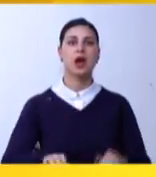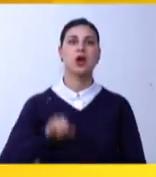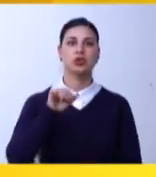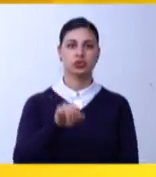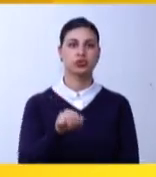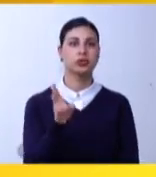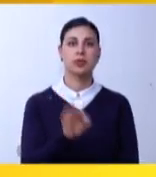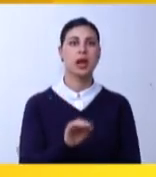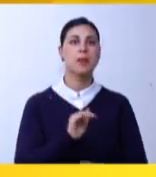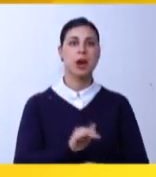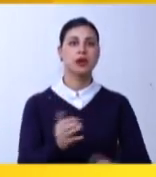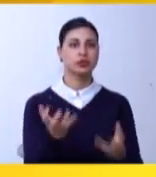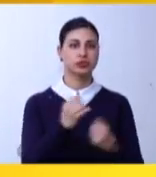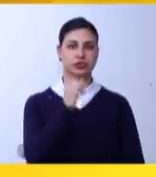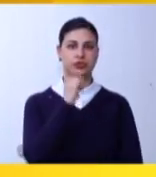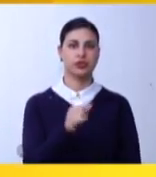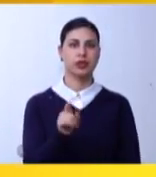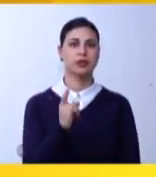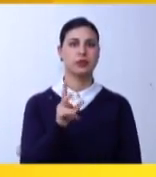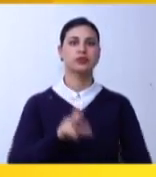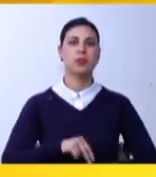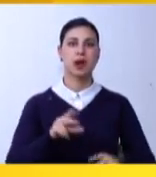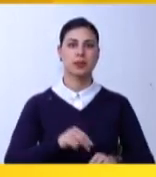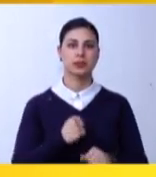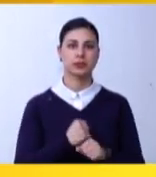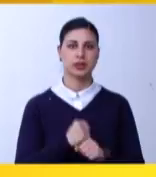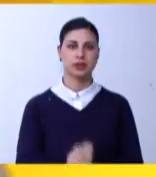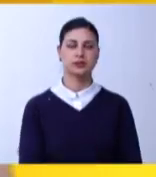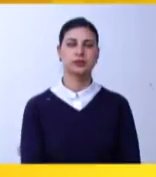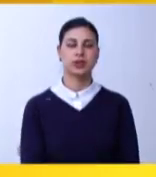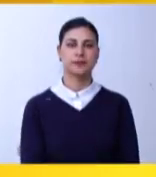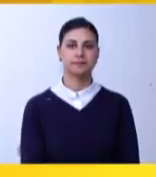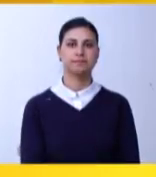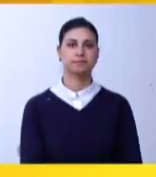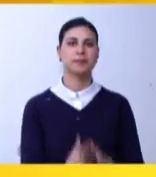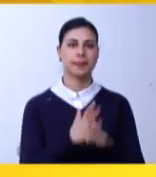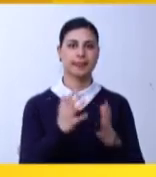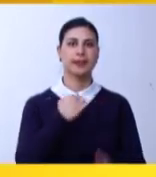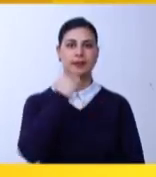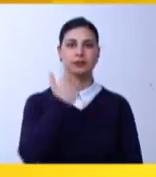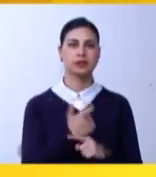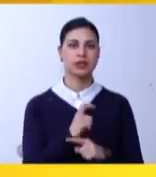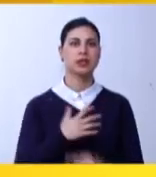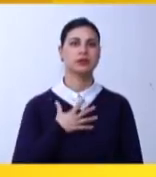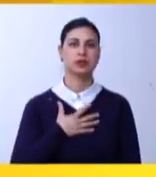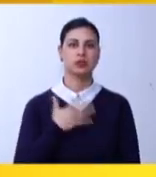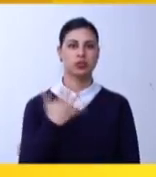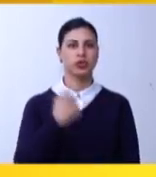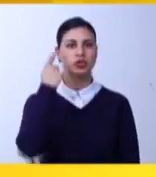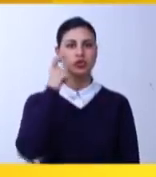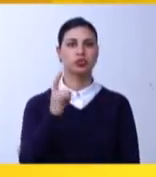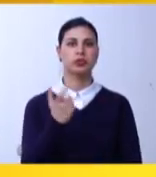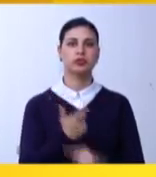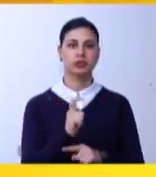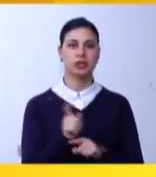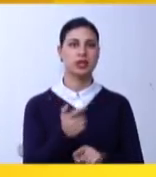აბა რომელ ბაღში მიიღებენ, ბავშვ რომელსაც პამპერსი აცვია. დიდი მადლობა. ცოტა ჯიუტი ბავშვია